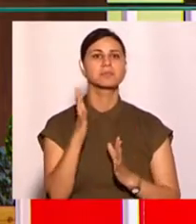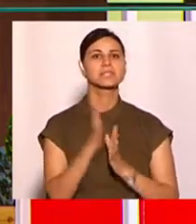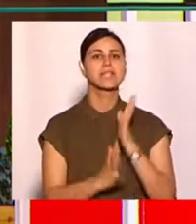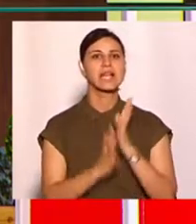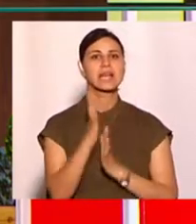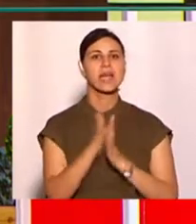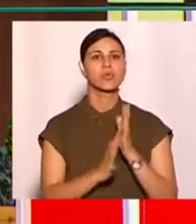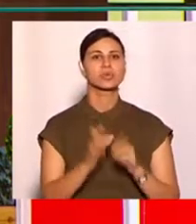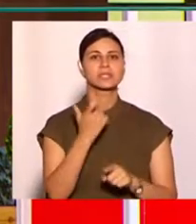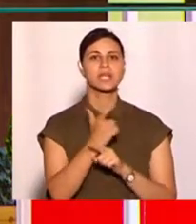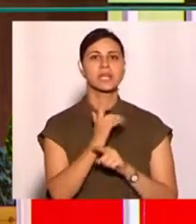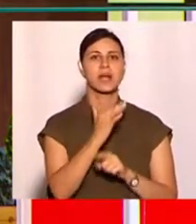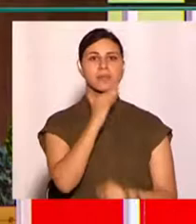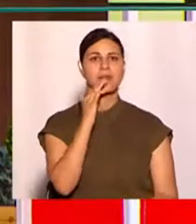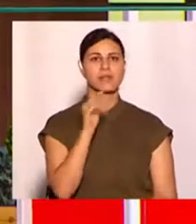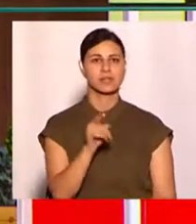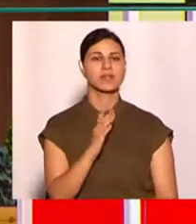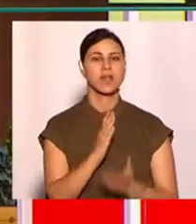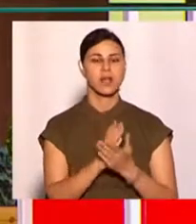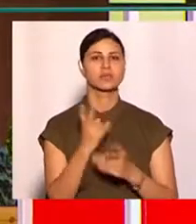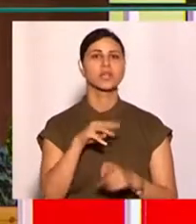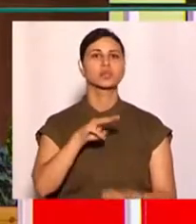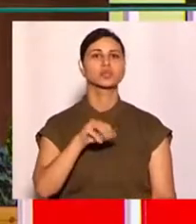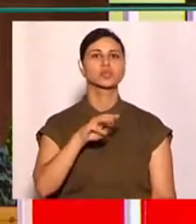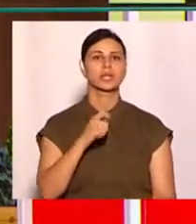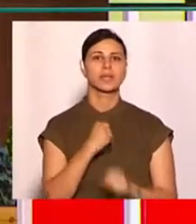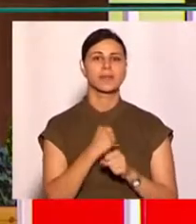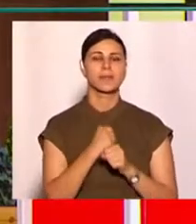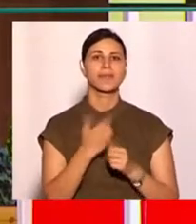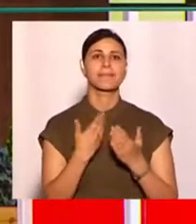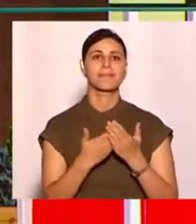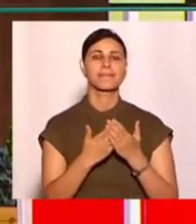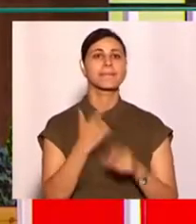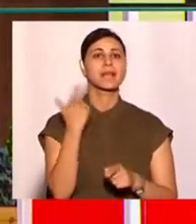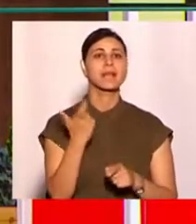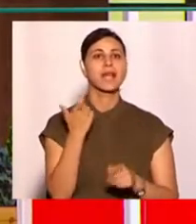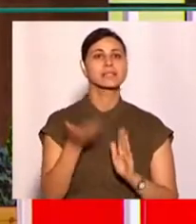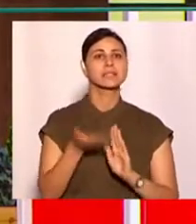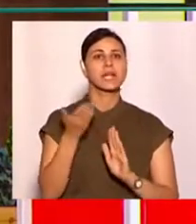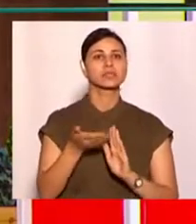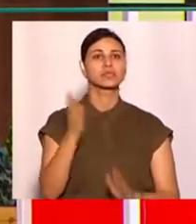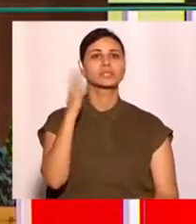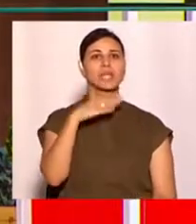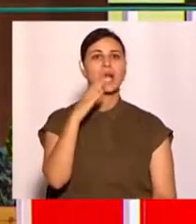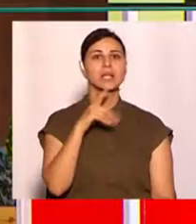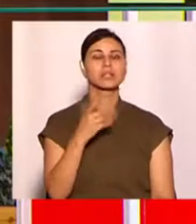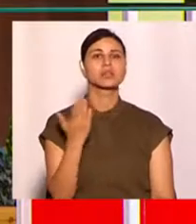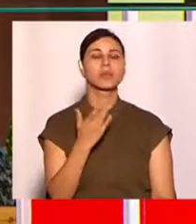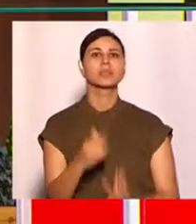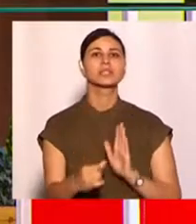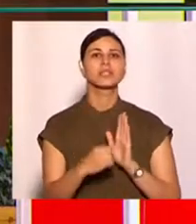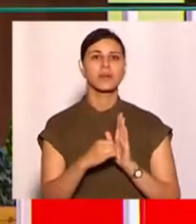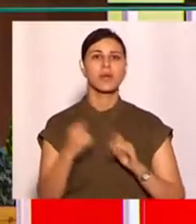პროდუქტები, რომელშიც ბევრი ქლოროფილია, იმისათვის, რომ დავატუტიანოთ ორგანიზმი. მაგალითად გაზგასული მინერალური წყალი, რომელიც